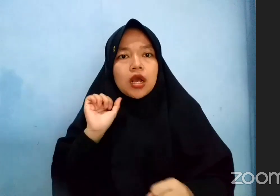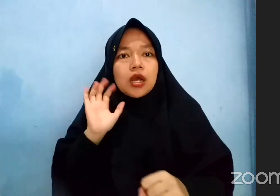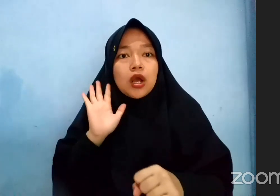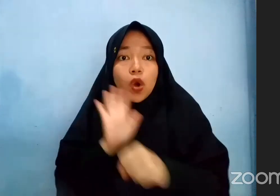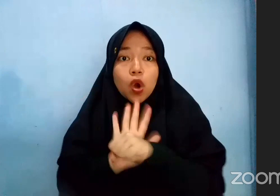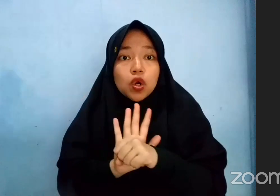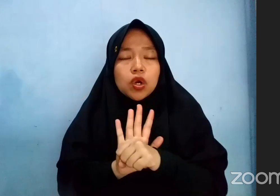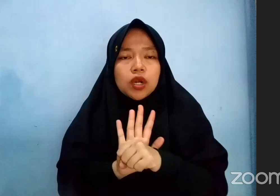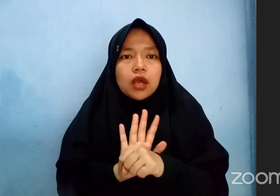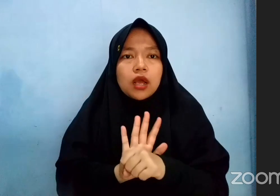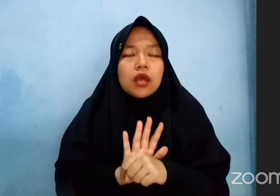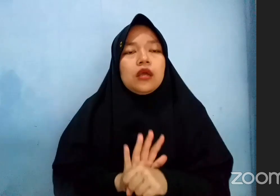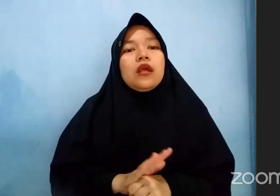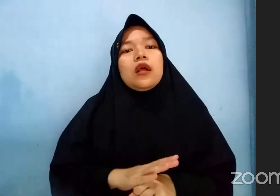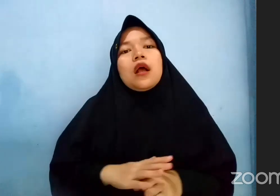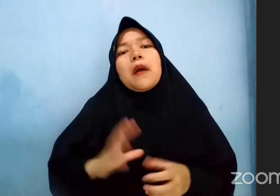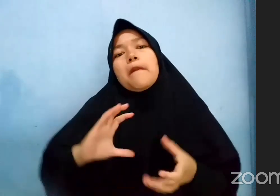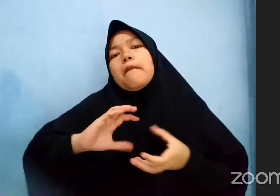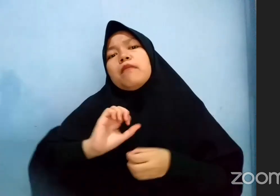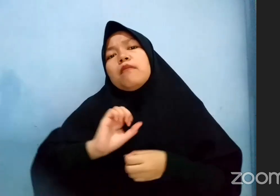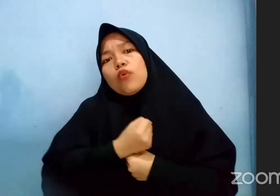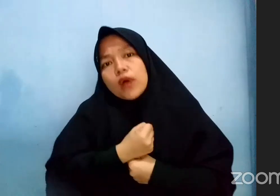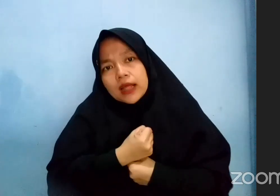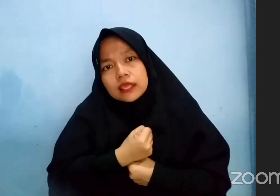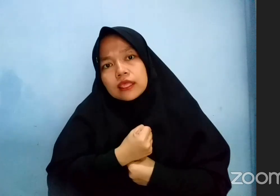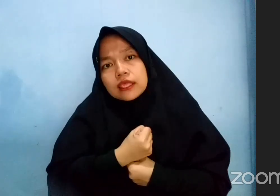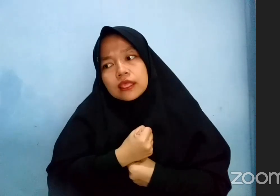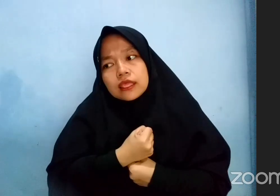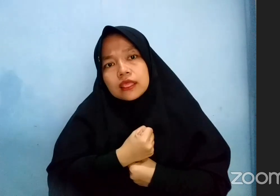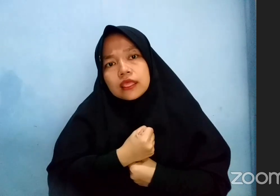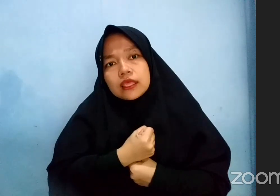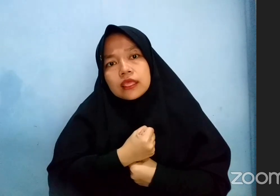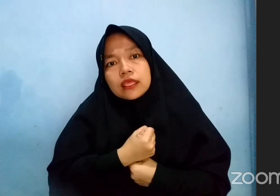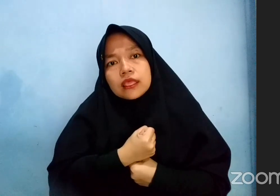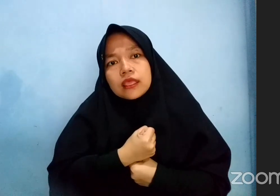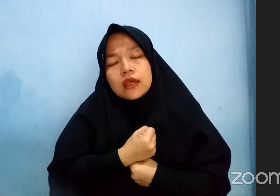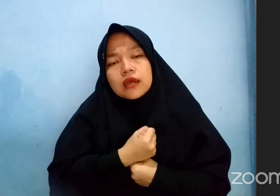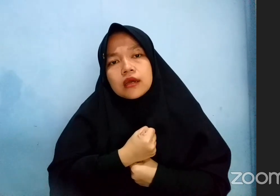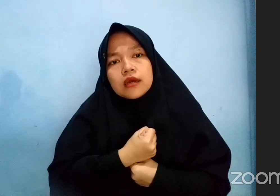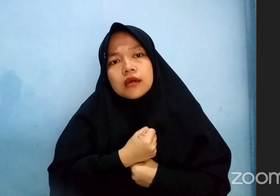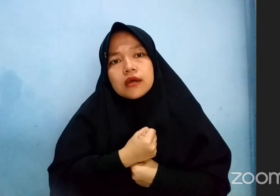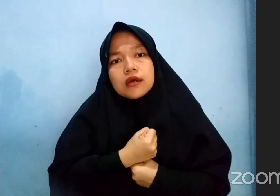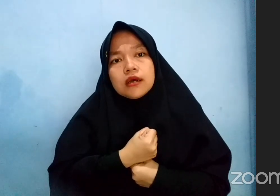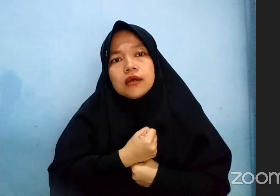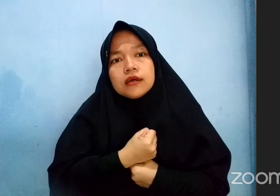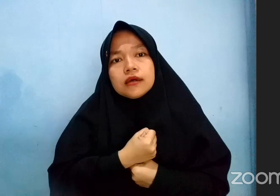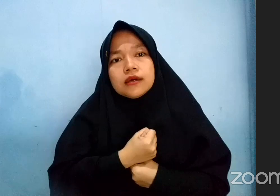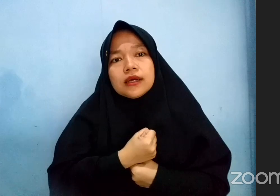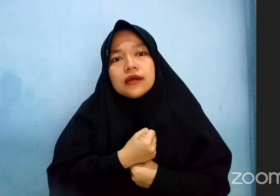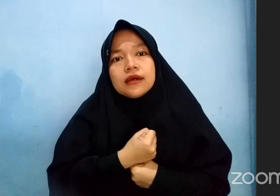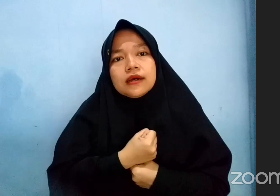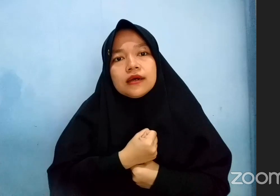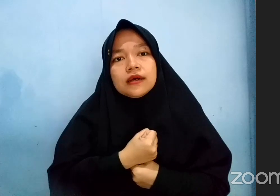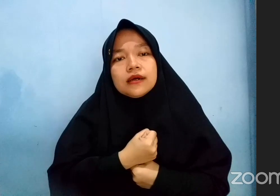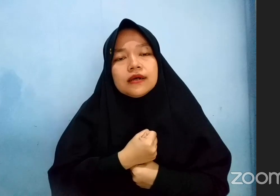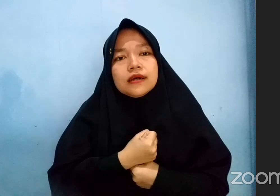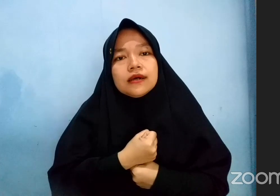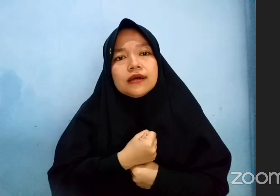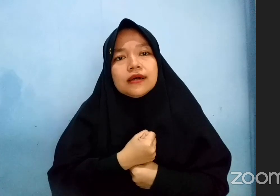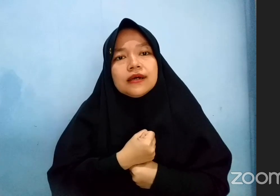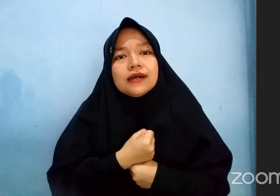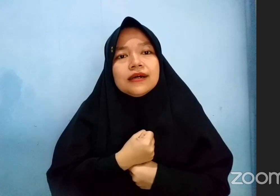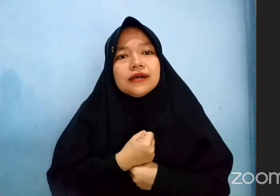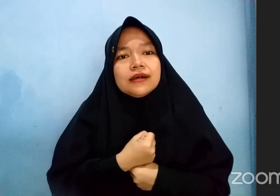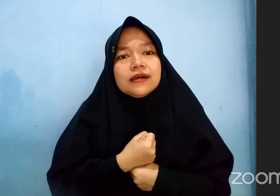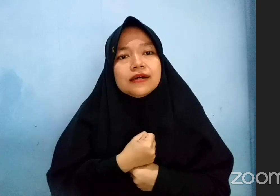tapi karena pandemi ini akhirnya kami harus dengan ikhlas melepaskan melepaskan kegiatan itu karena